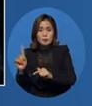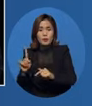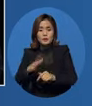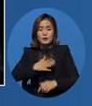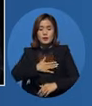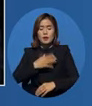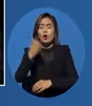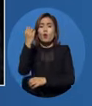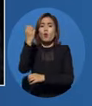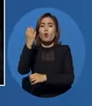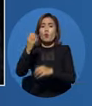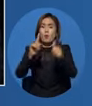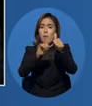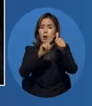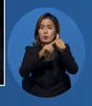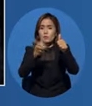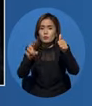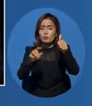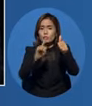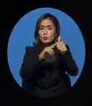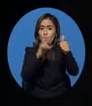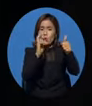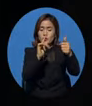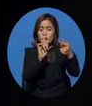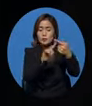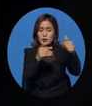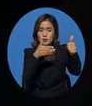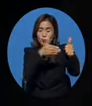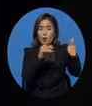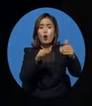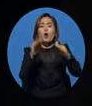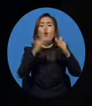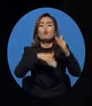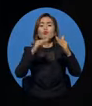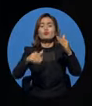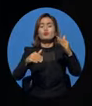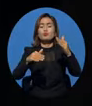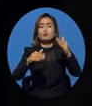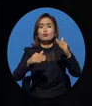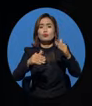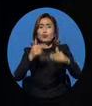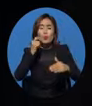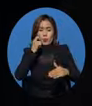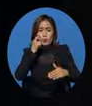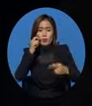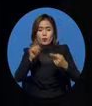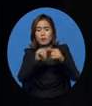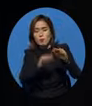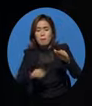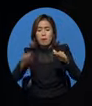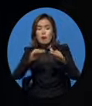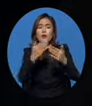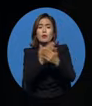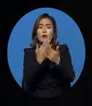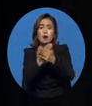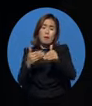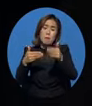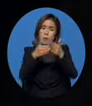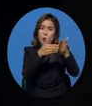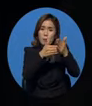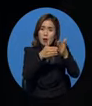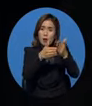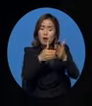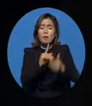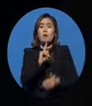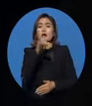자기 원창 에 대해서 불공정 을 해서 해달라 하청 어 한옥 단가를 깎는 거에 대해서 그러지 말라 이렇게